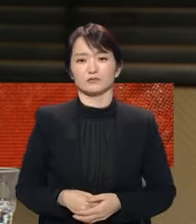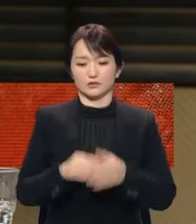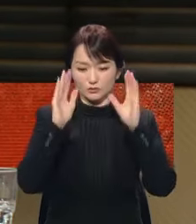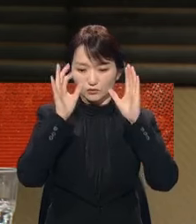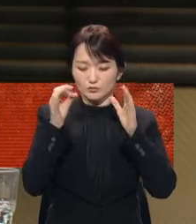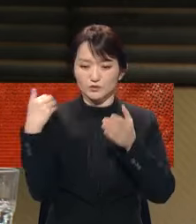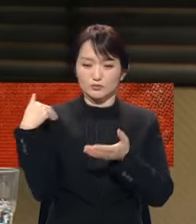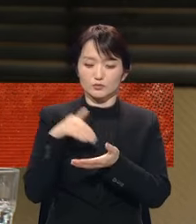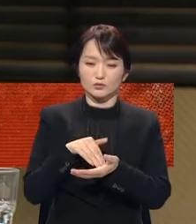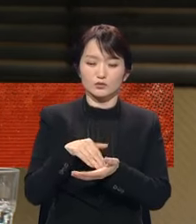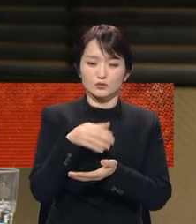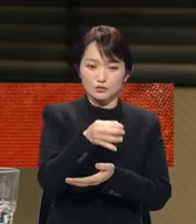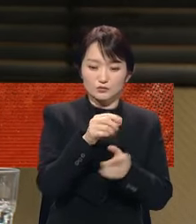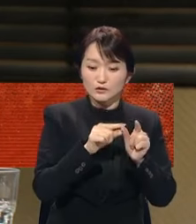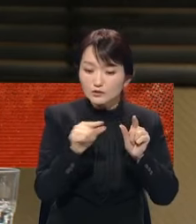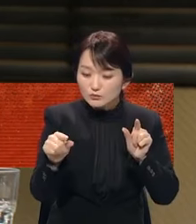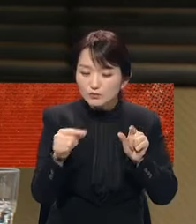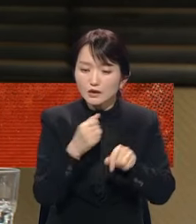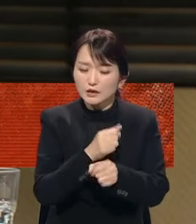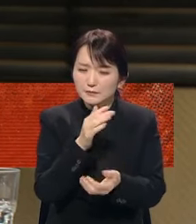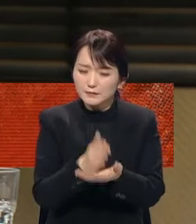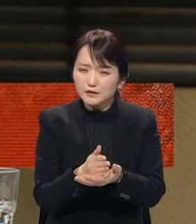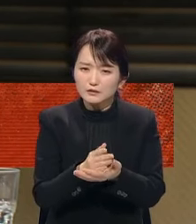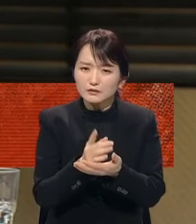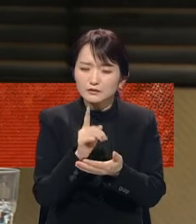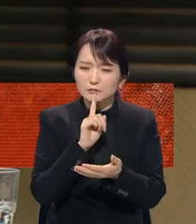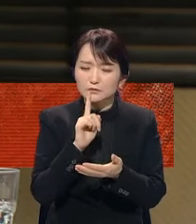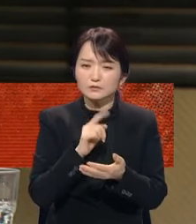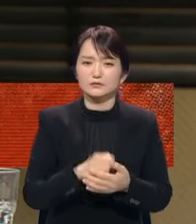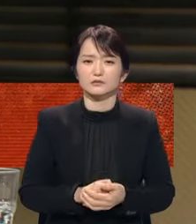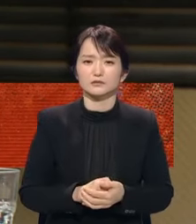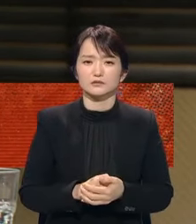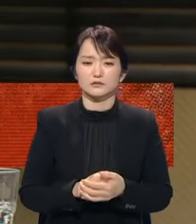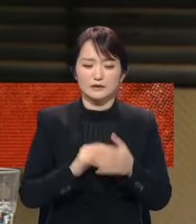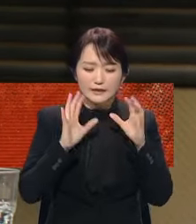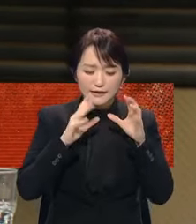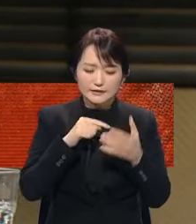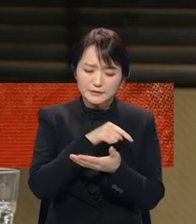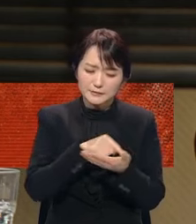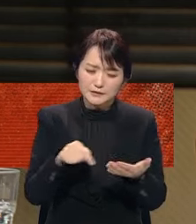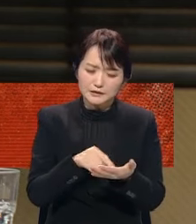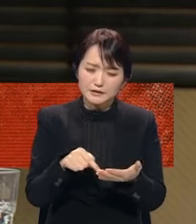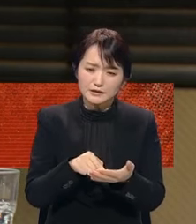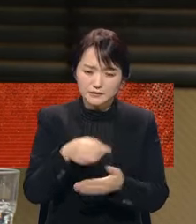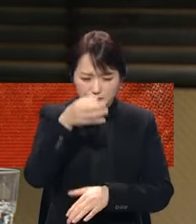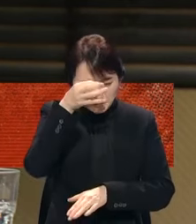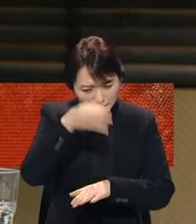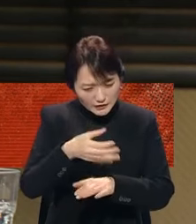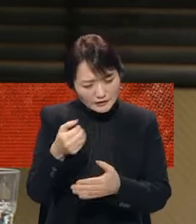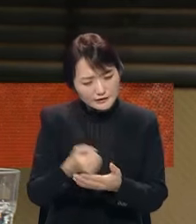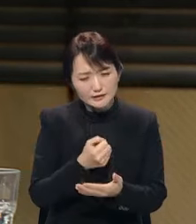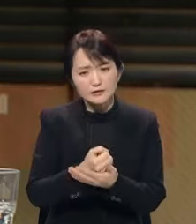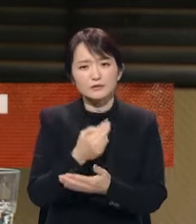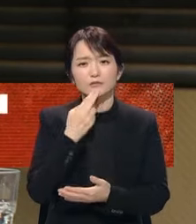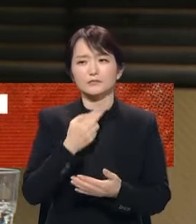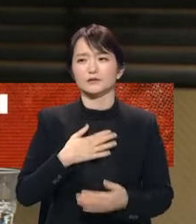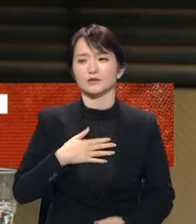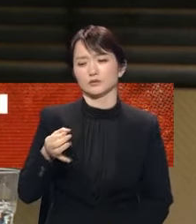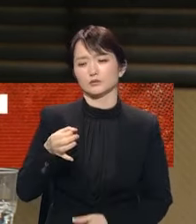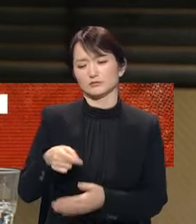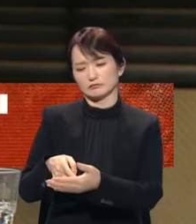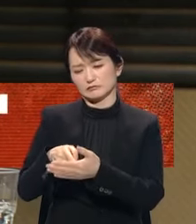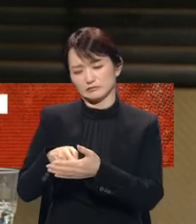해준 애만에 지금 이분은 제가 보니까 아이들이 그런 피해를 입은 거에 대한 미안함이나 안쓰러움이나 죄송함은 전혀 없고 내 돈 아까워밖에 없는